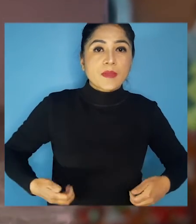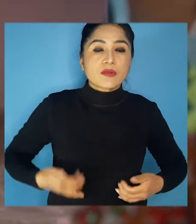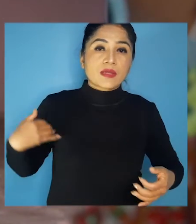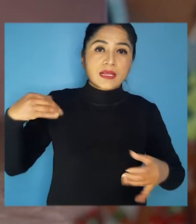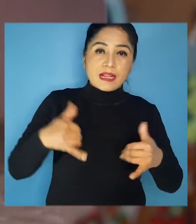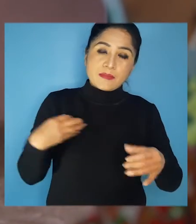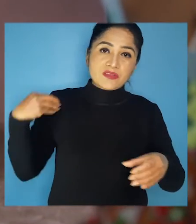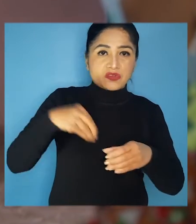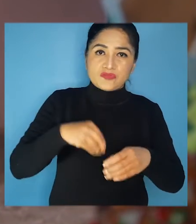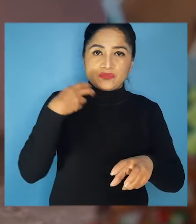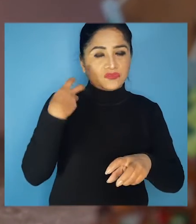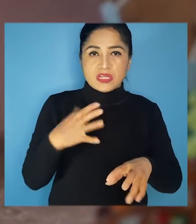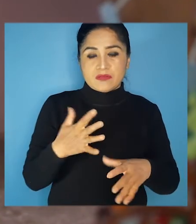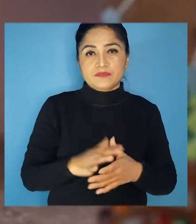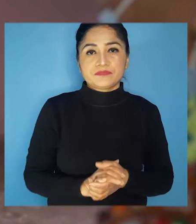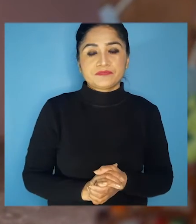sahabhagi garauna sajilo thiyena